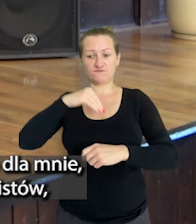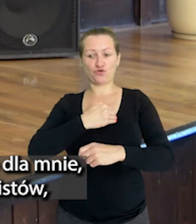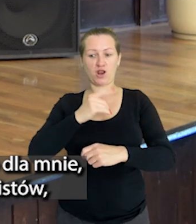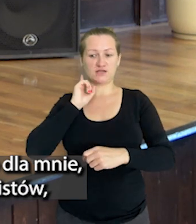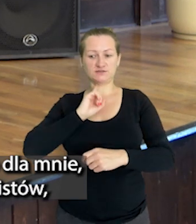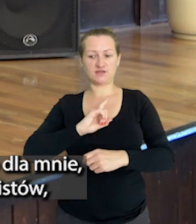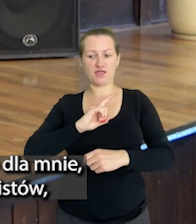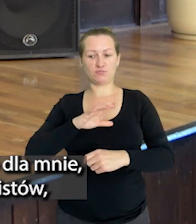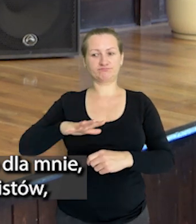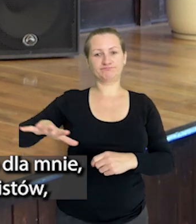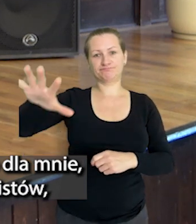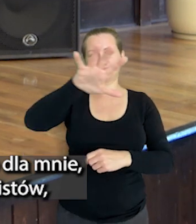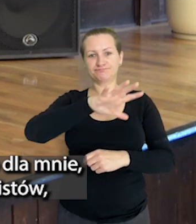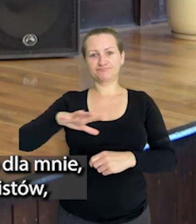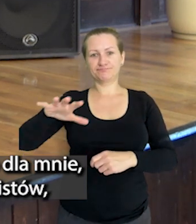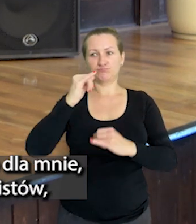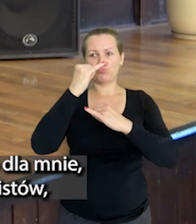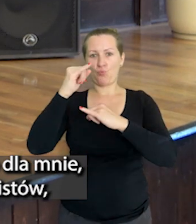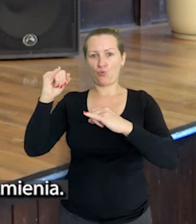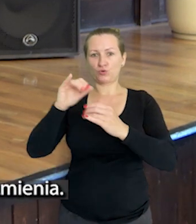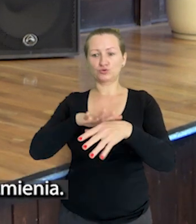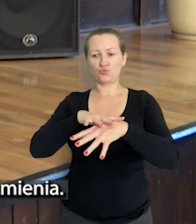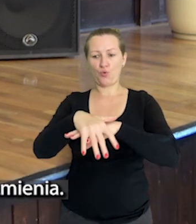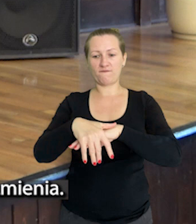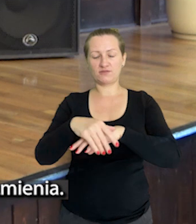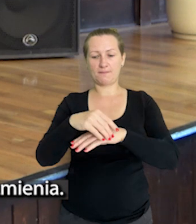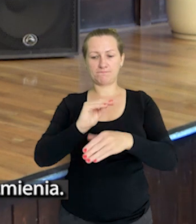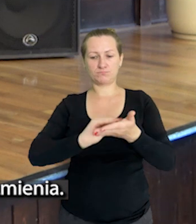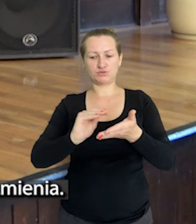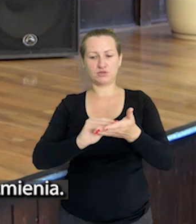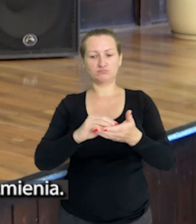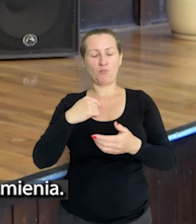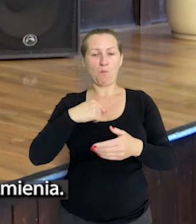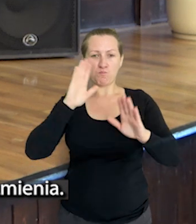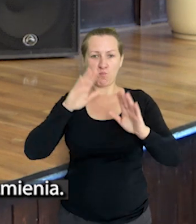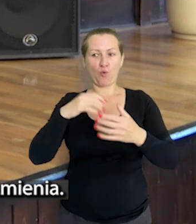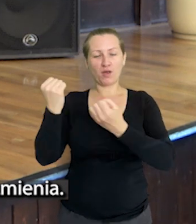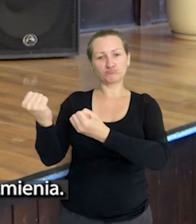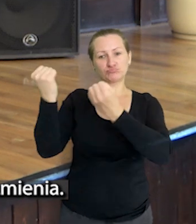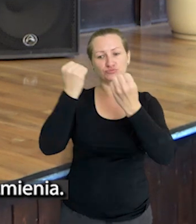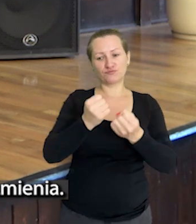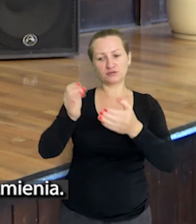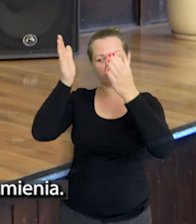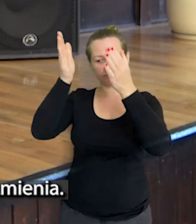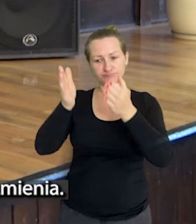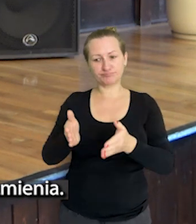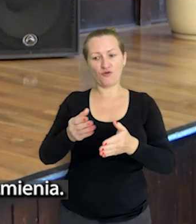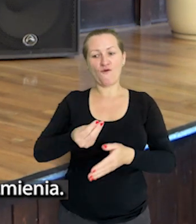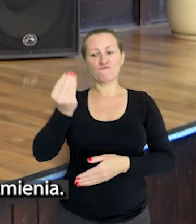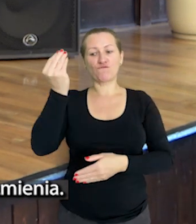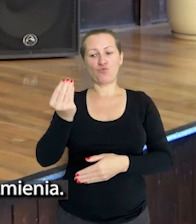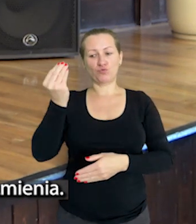liceum wśród innych portretów noblistów i że mogłem przywieźć tutaj Meyrafchen,